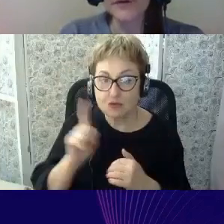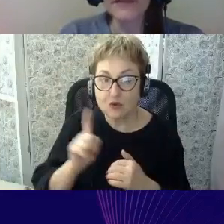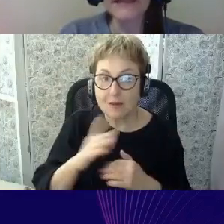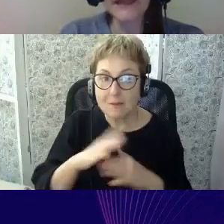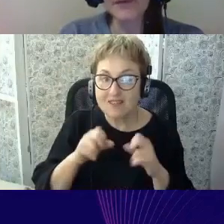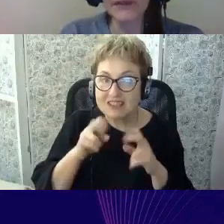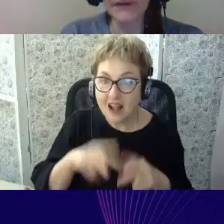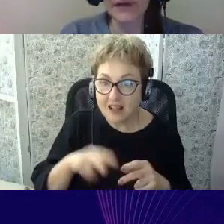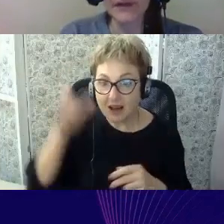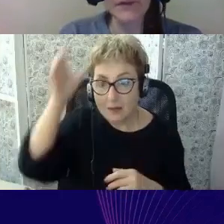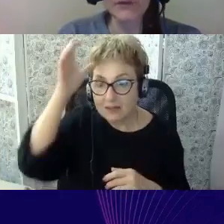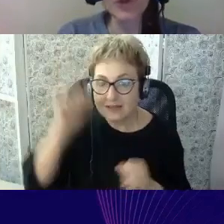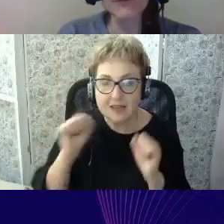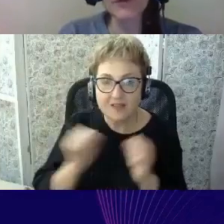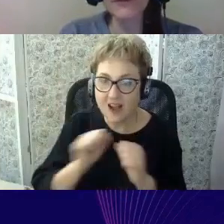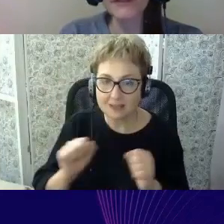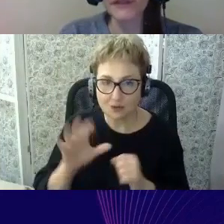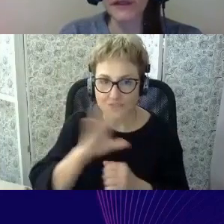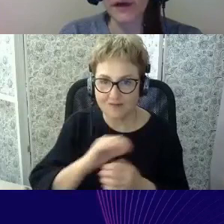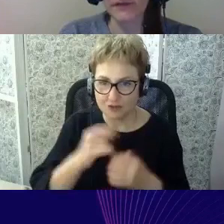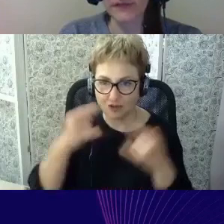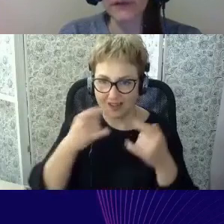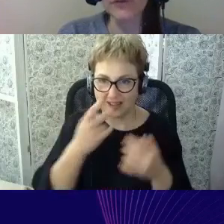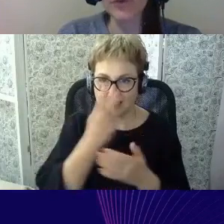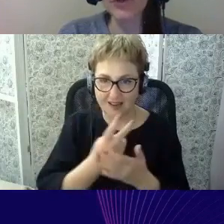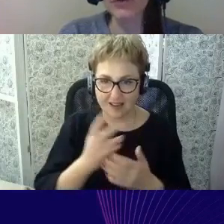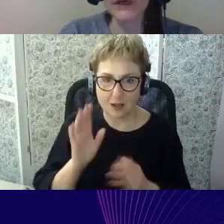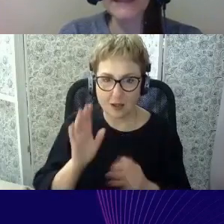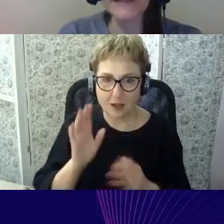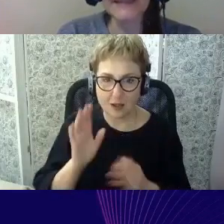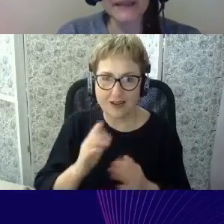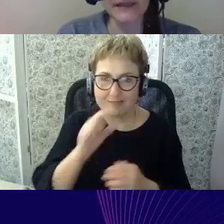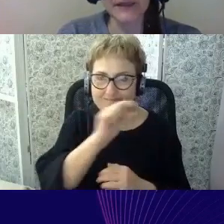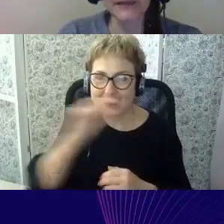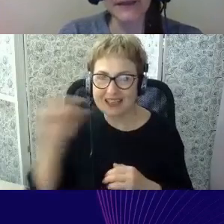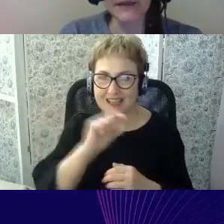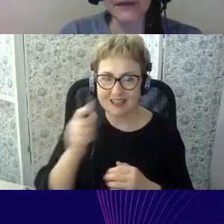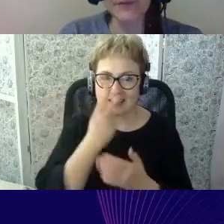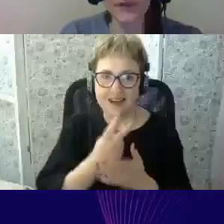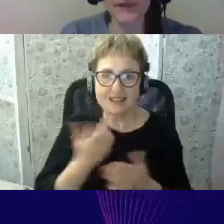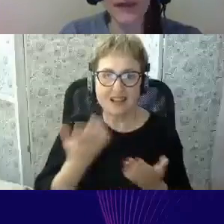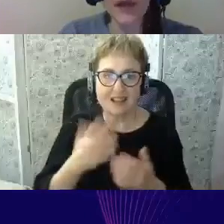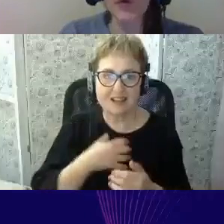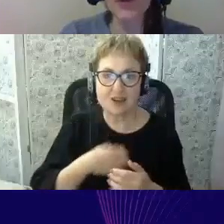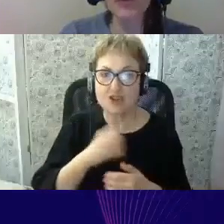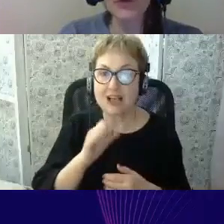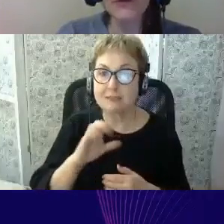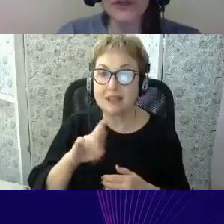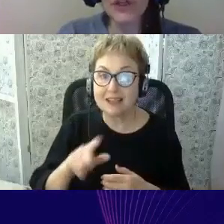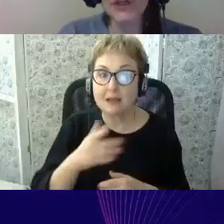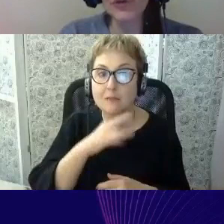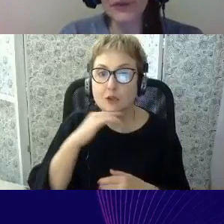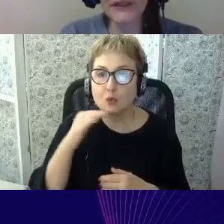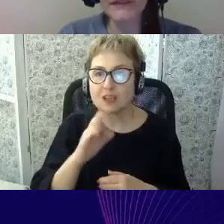в профессиональном образовании невозможно все вынести на экран. Да? То есть можно только тезисно отразить какие-то аспекты. Очень